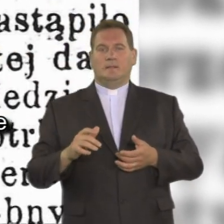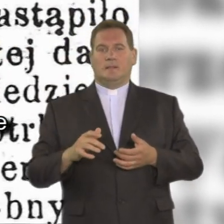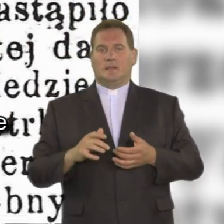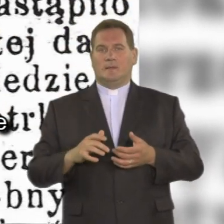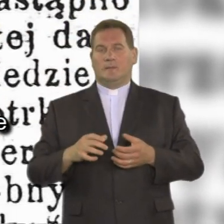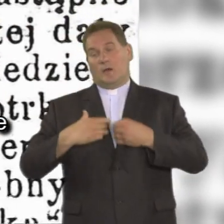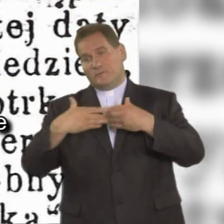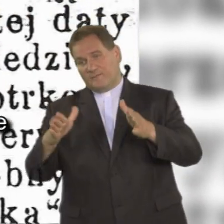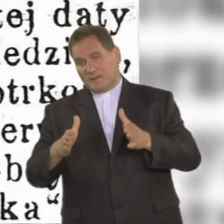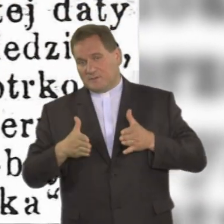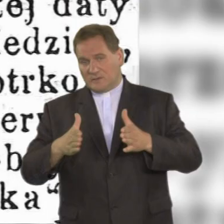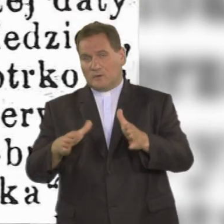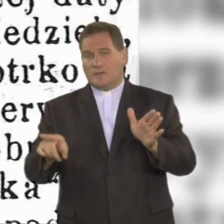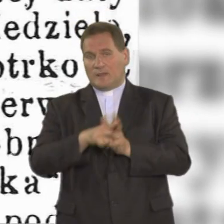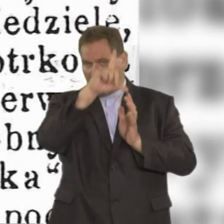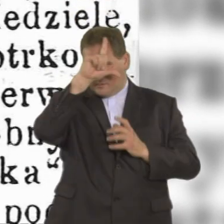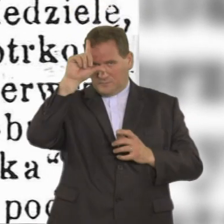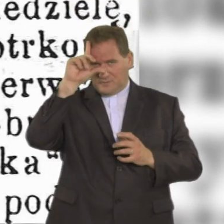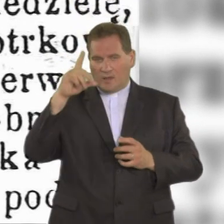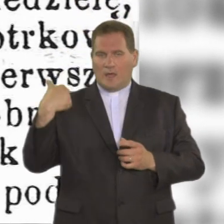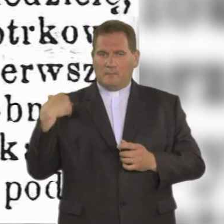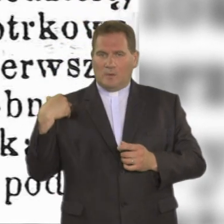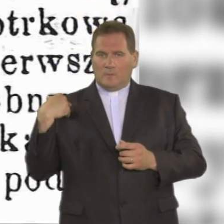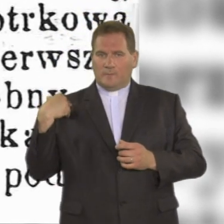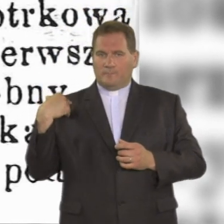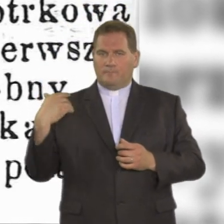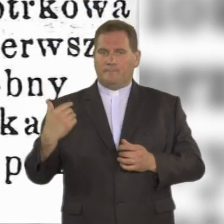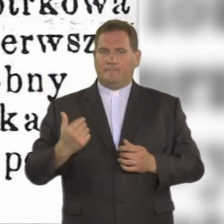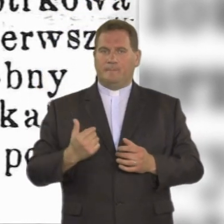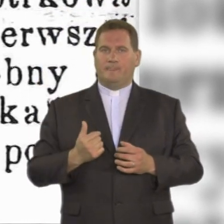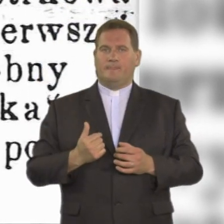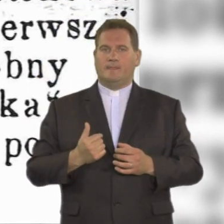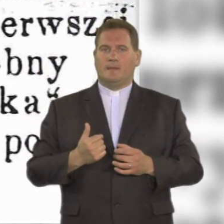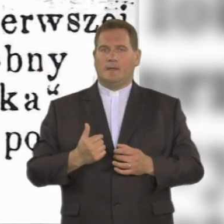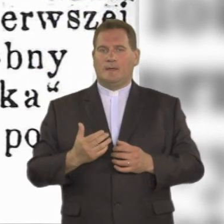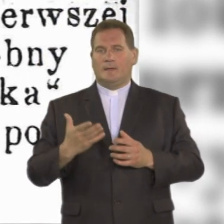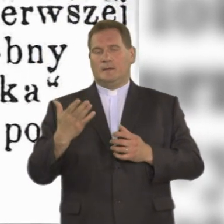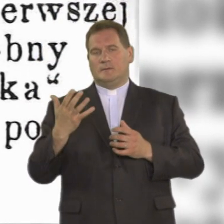Otwarcie drogi dla pasażerów nastąpiło dnia